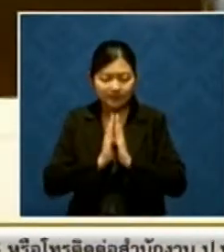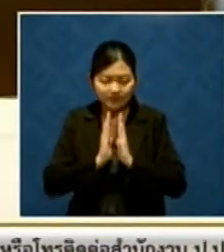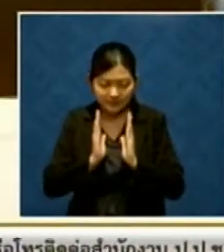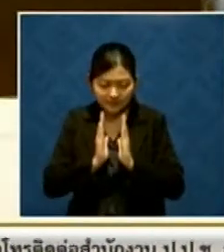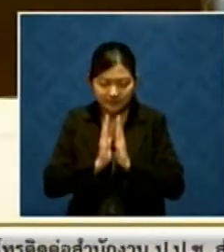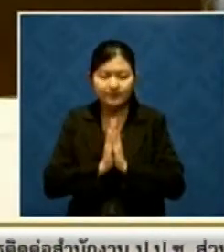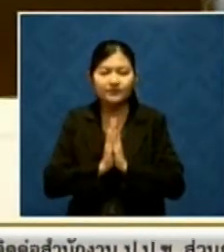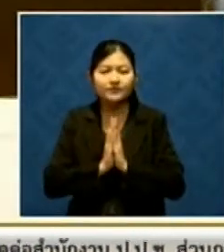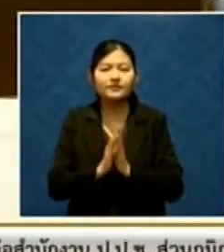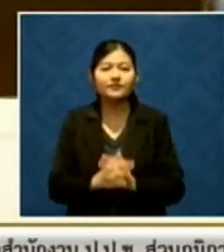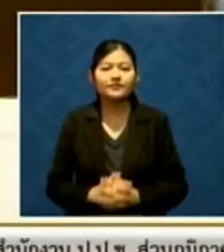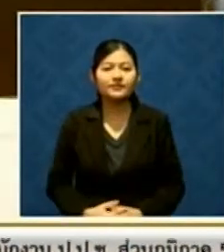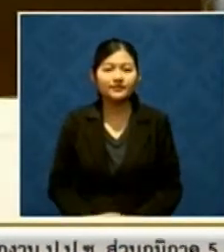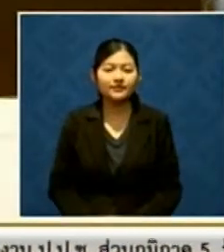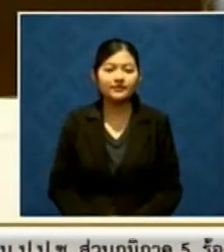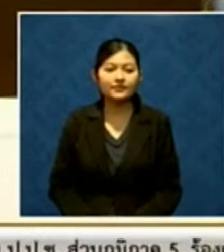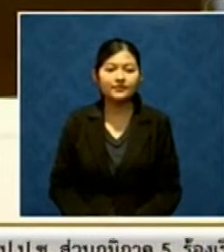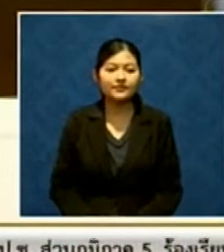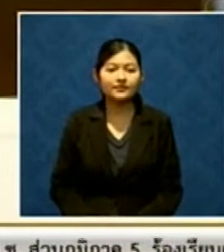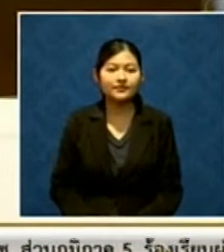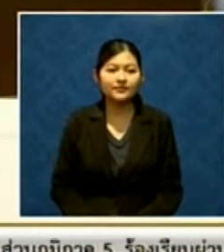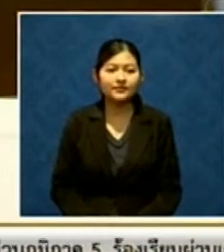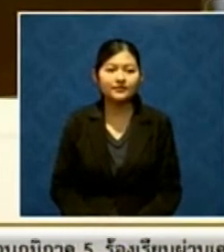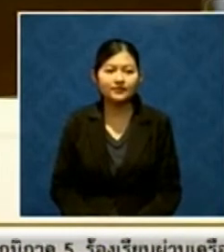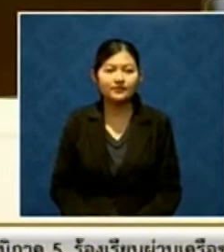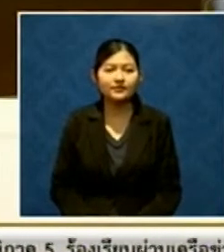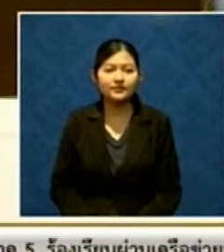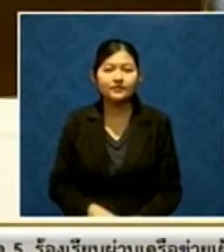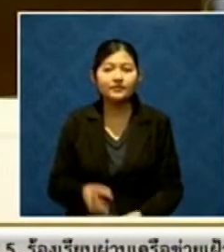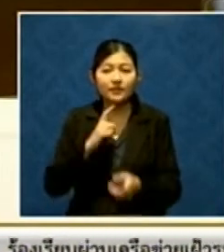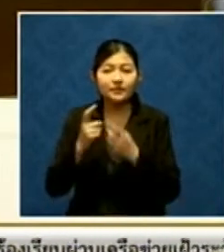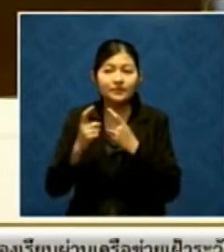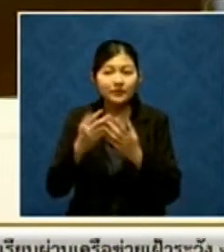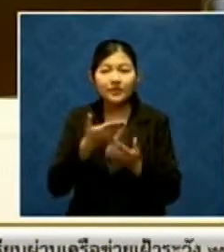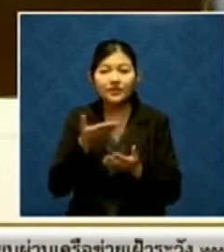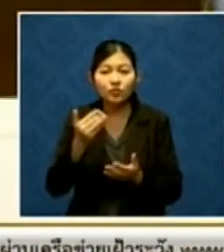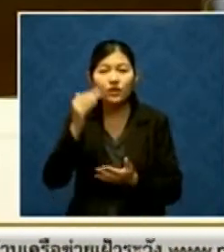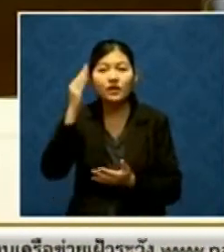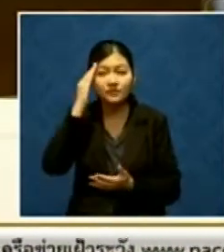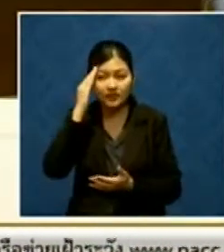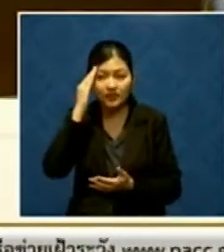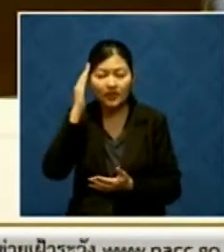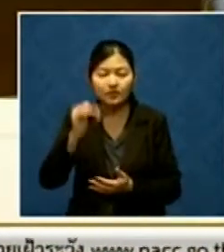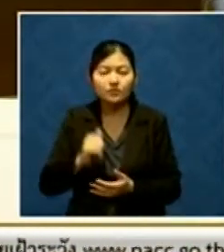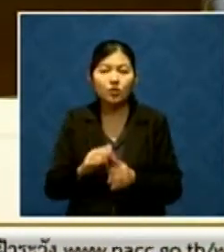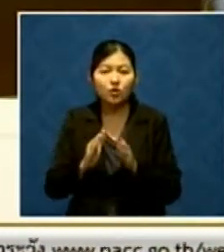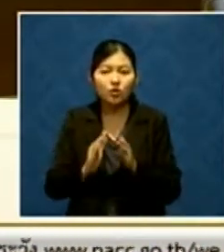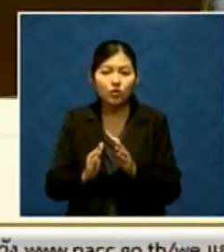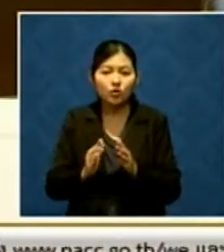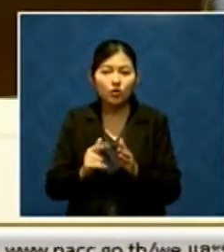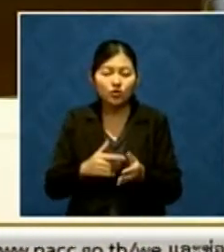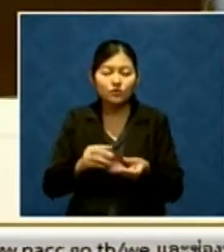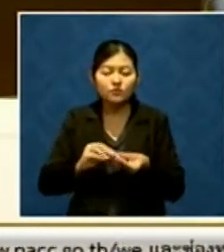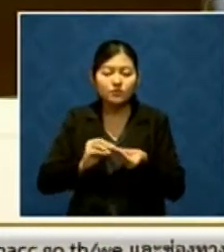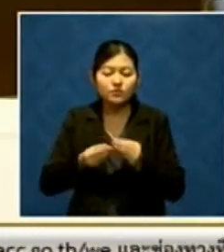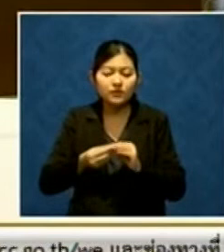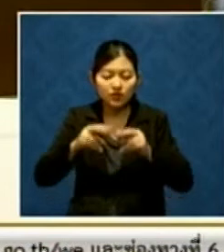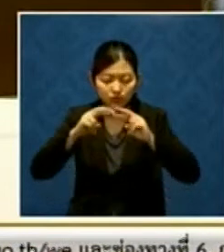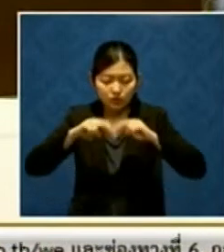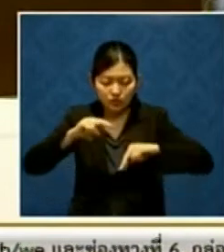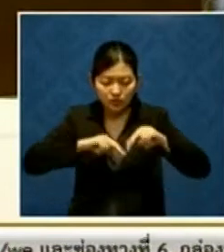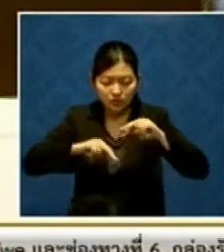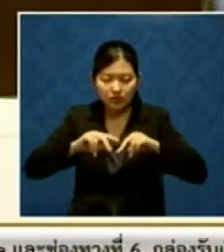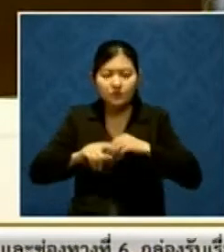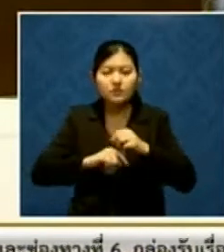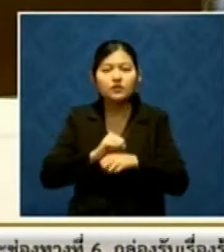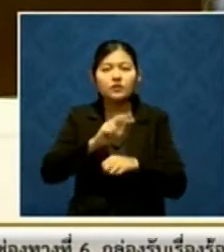กองค์กรหนึ่งซึ่งมันก่อให้เกิดอำนาจผูกพันเข้ามายังสภาอีกมันเหมือนกับสิ่งที่เคยเกิดขึ้นในยุคประยุทธ์มาแล้วไง คือแค่คิดว่าแค่